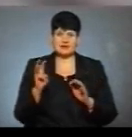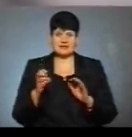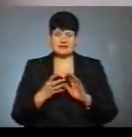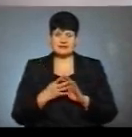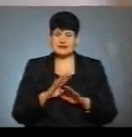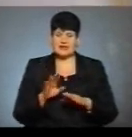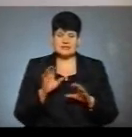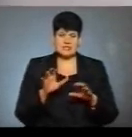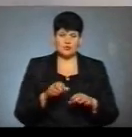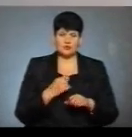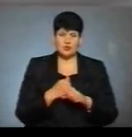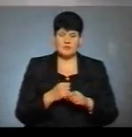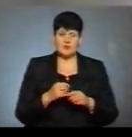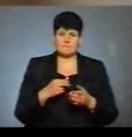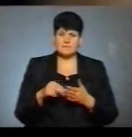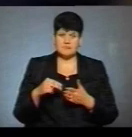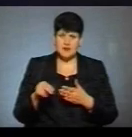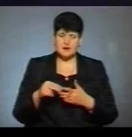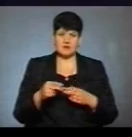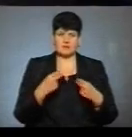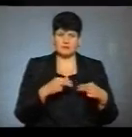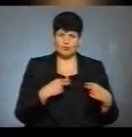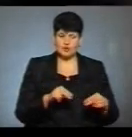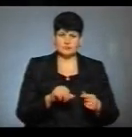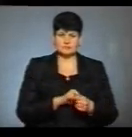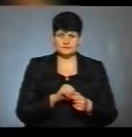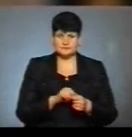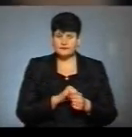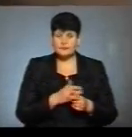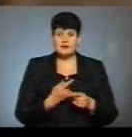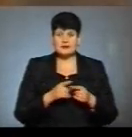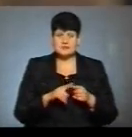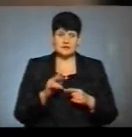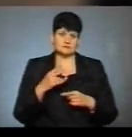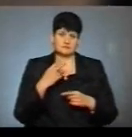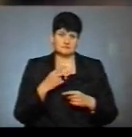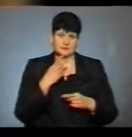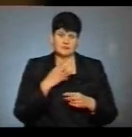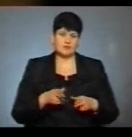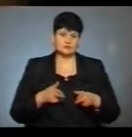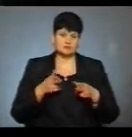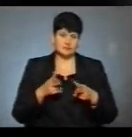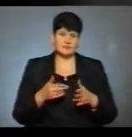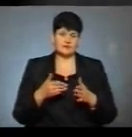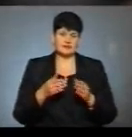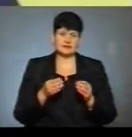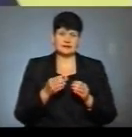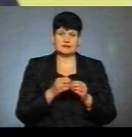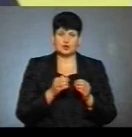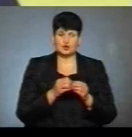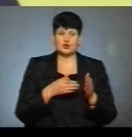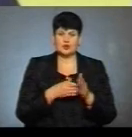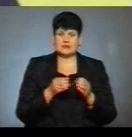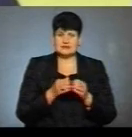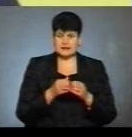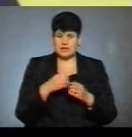незаконне виготовлення, придбання, зберігання чи збут наркотичних засобів. За це передбачено ув'язнення від 6 до 10 років і конфіскація майна, розповів